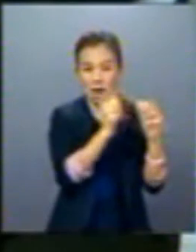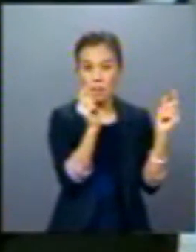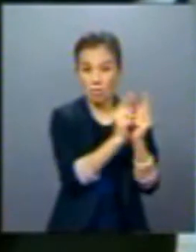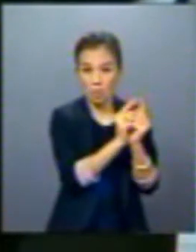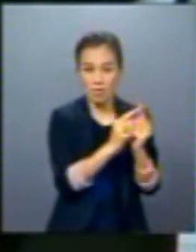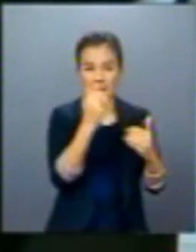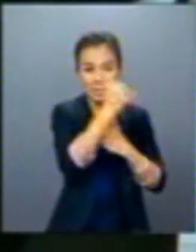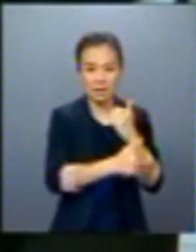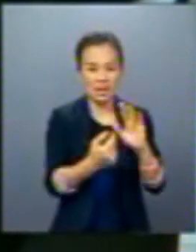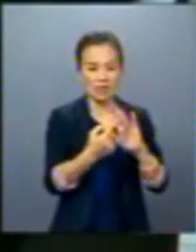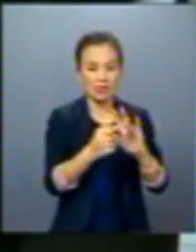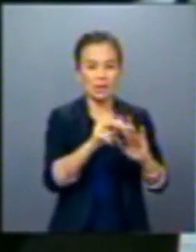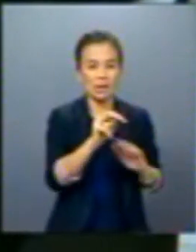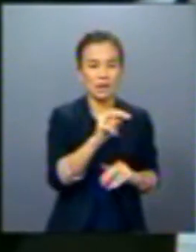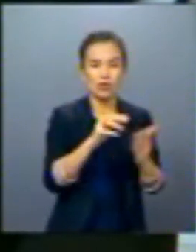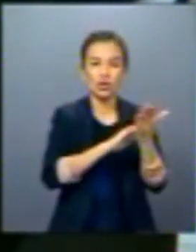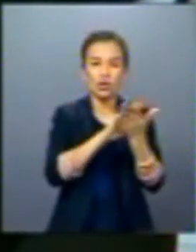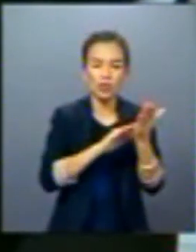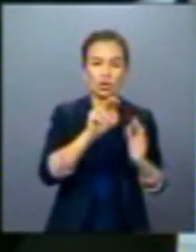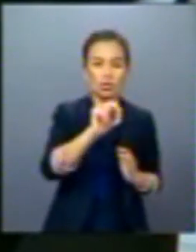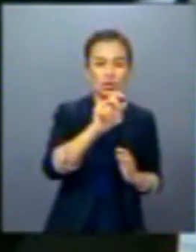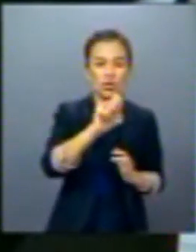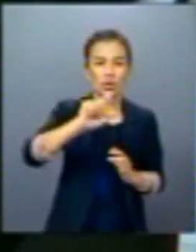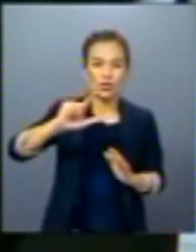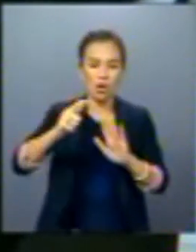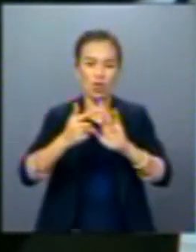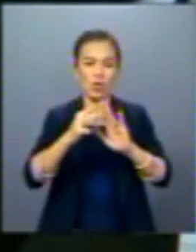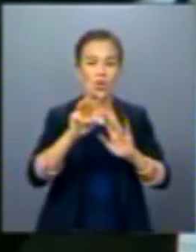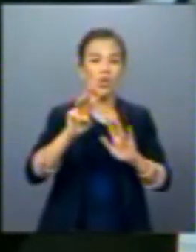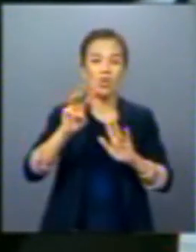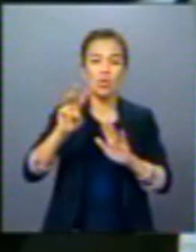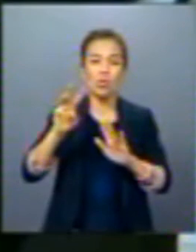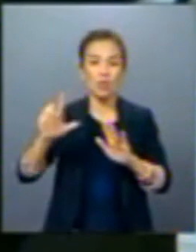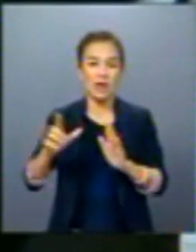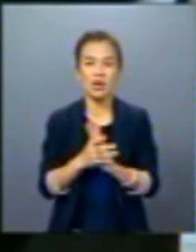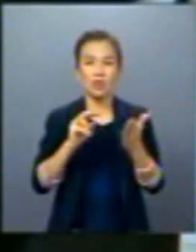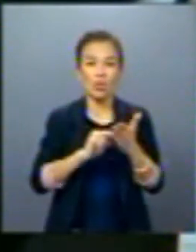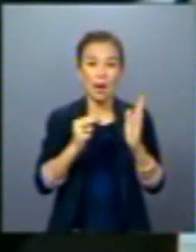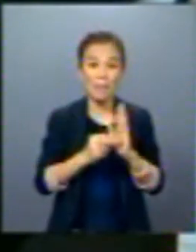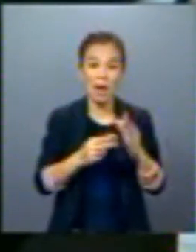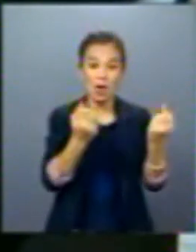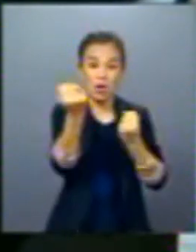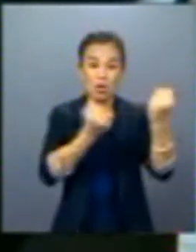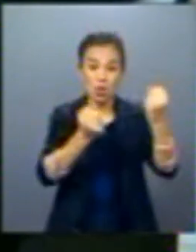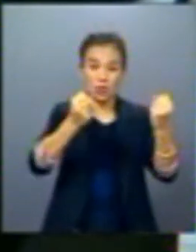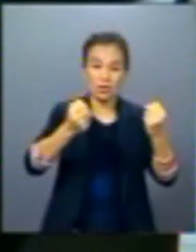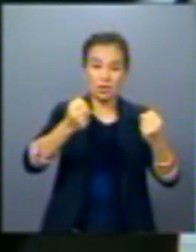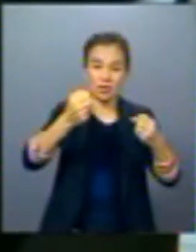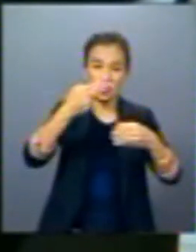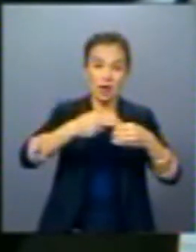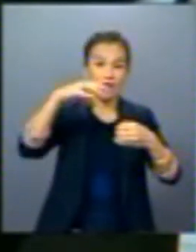ย์ครับประเทศนอร์เวย์เนี่ยถ้าเกิดคุณใช้ยานยนต์ไฟฟ้าเนี่ยคุณจะมีสิทธิพิเศษก็คือ1คุณขึ้นทางด่ว